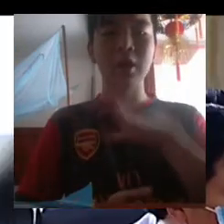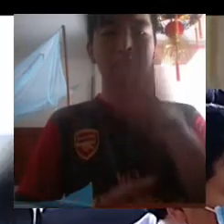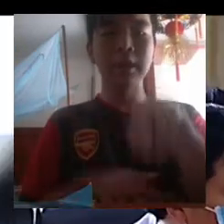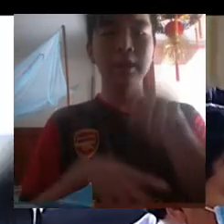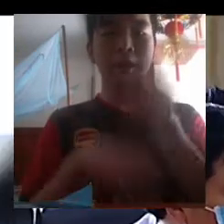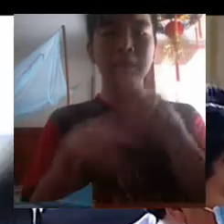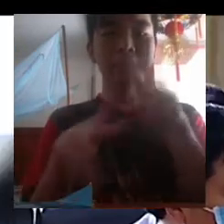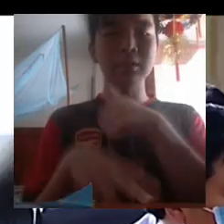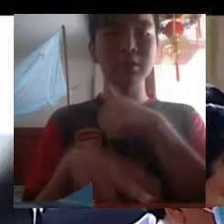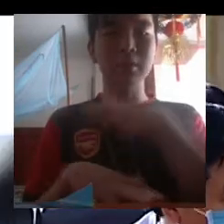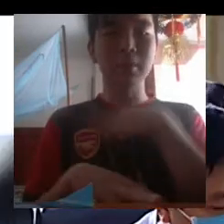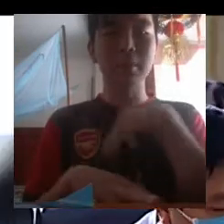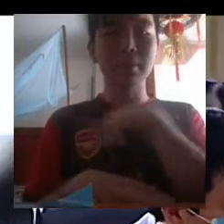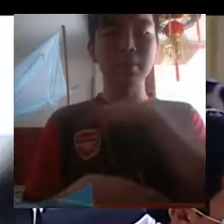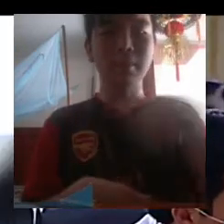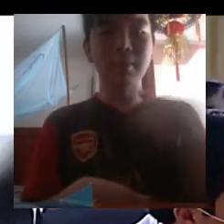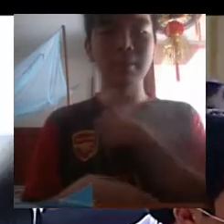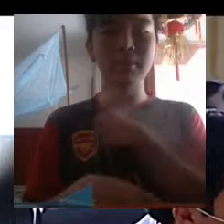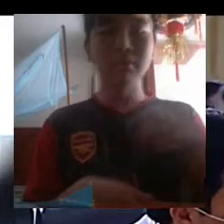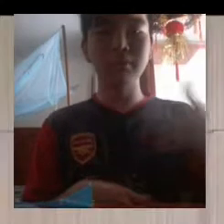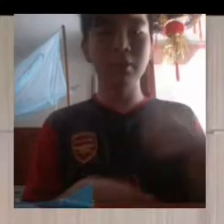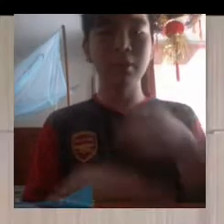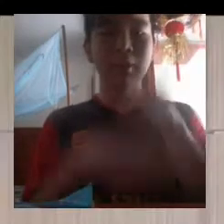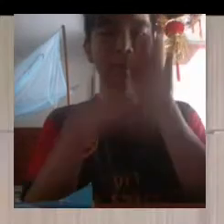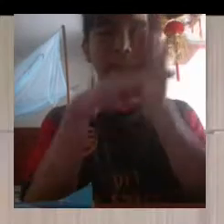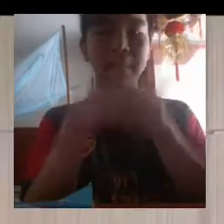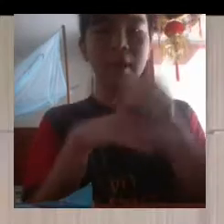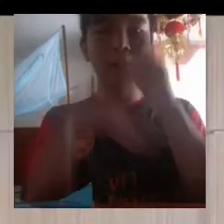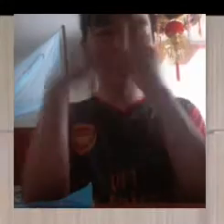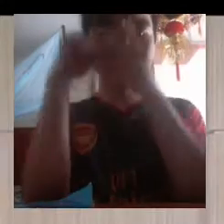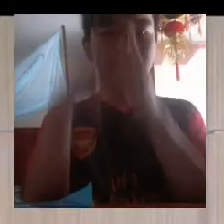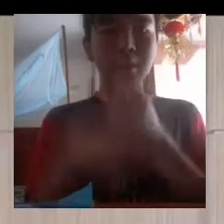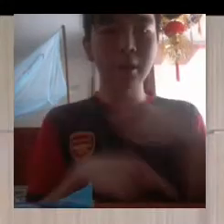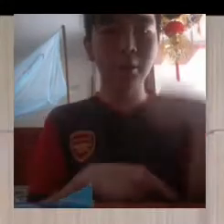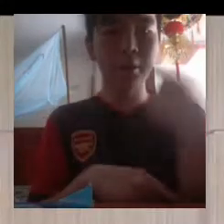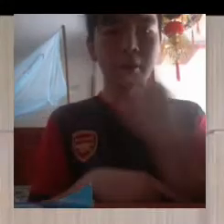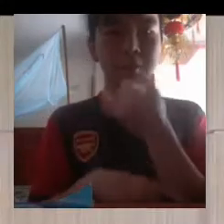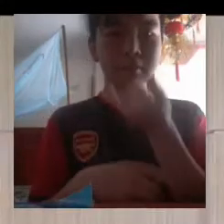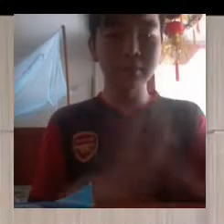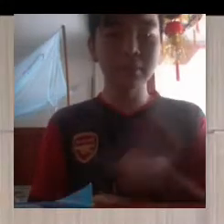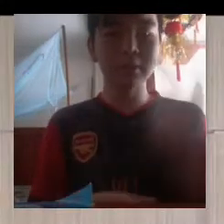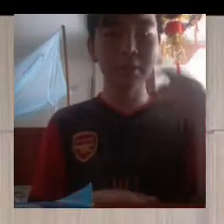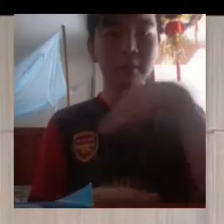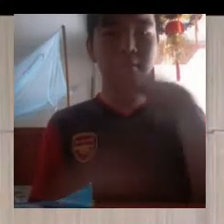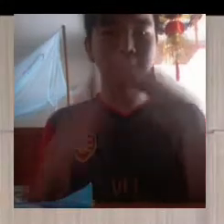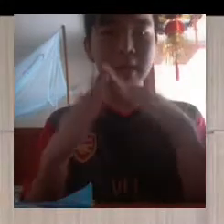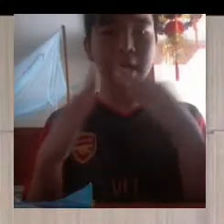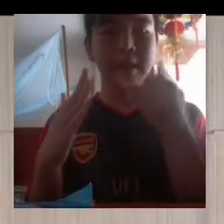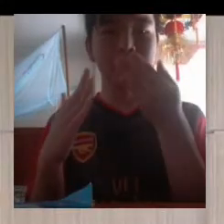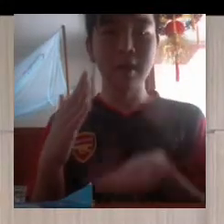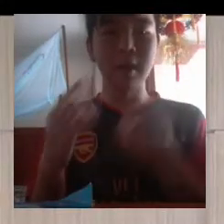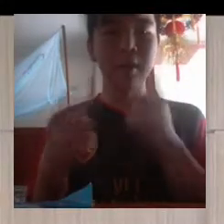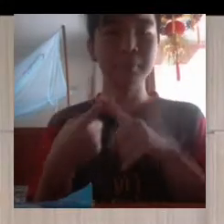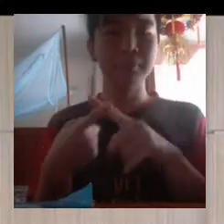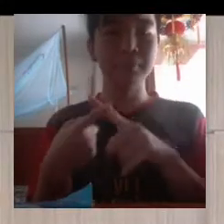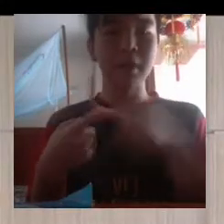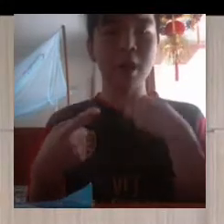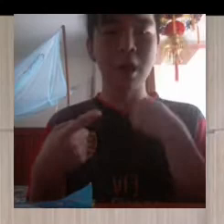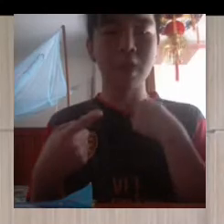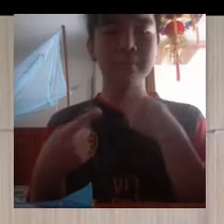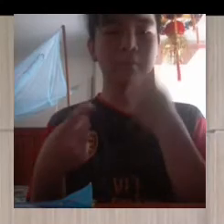biện pháp kỷ luật với nơi nào làm không đúng. Bởi vì đã có trường hợp lây nhiễm chéo rồi, cái này cũng là không ai mong